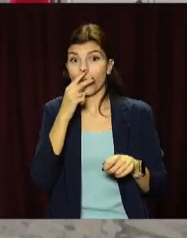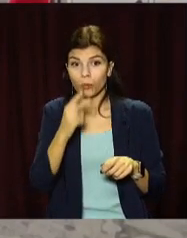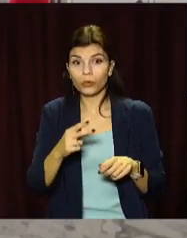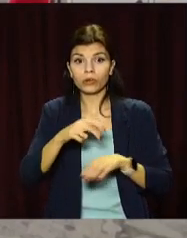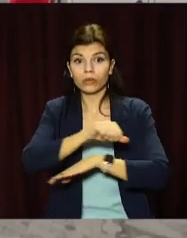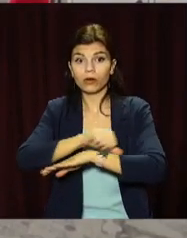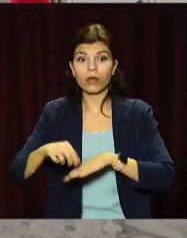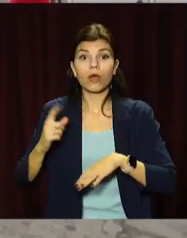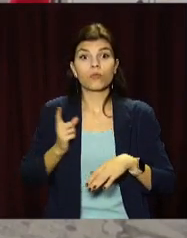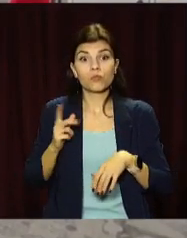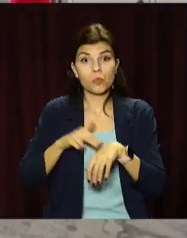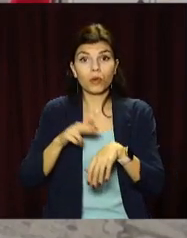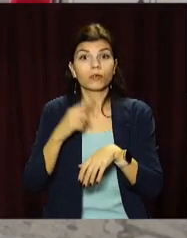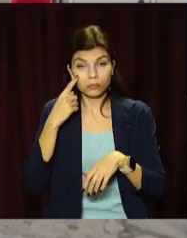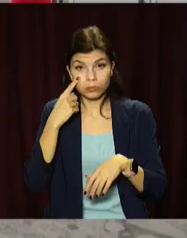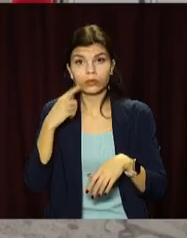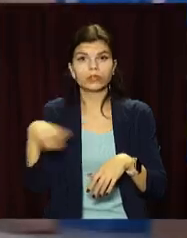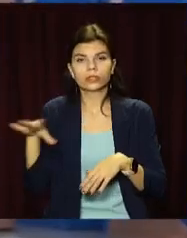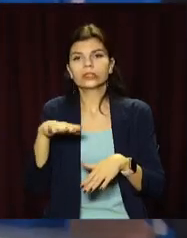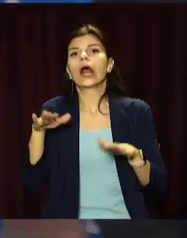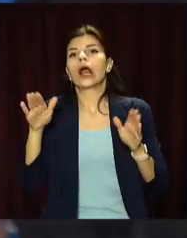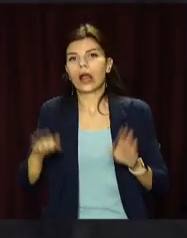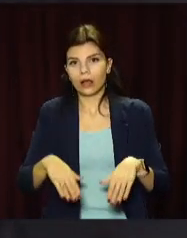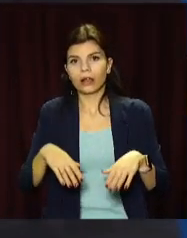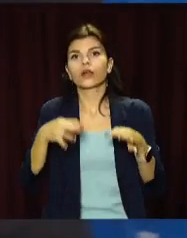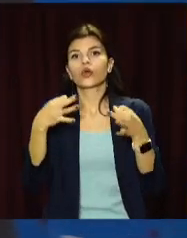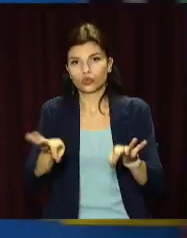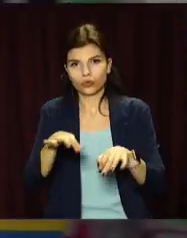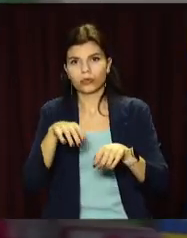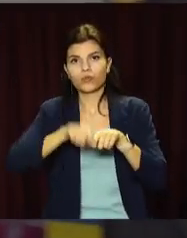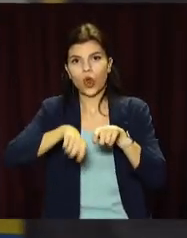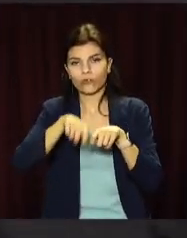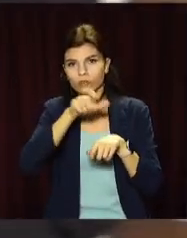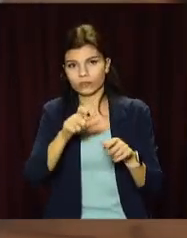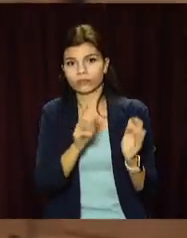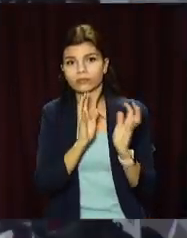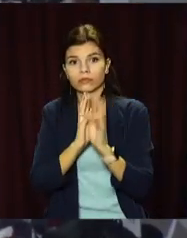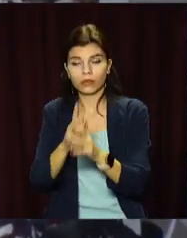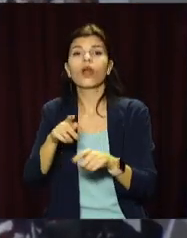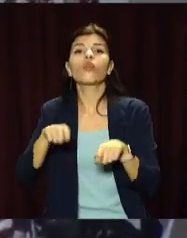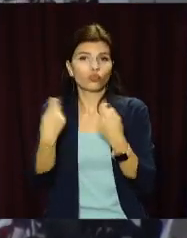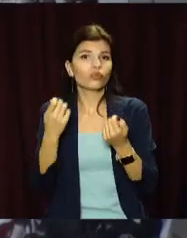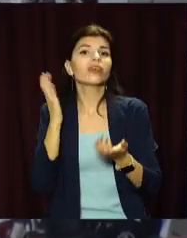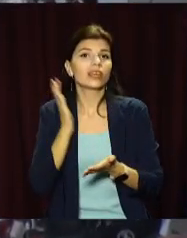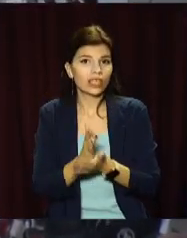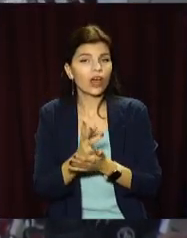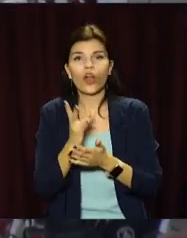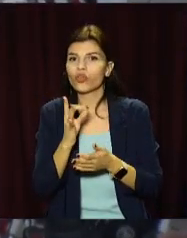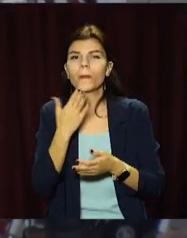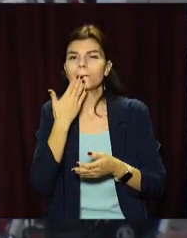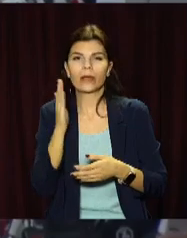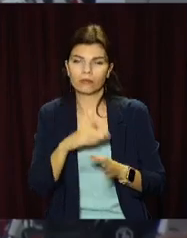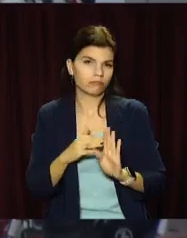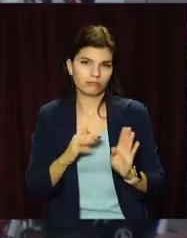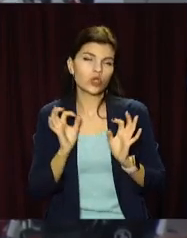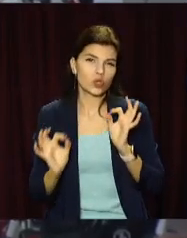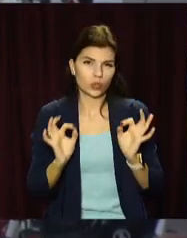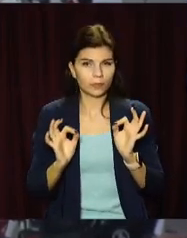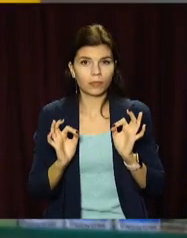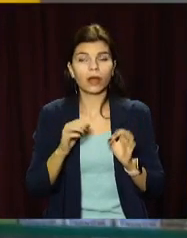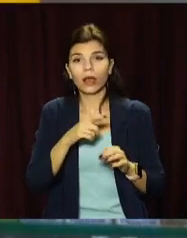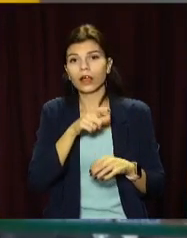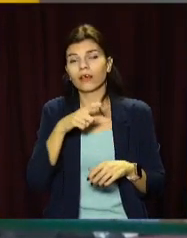горизонті правоохоронців, працівники таки допускають інспекцію до магазину. Порушення тут є, але не катастрофічні. Інспекторка